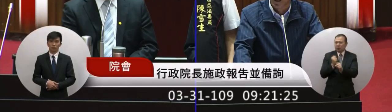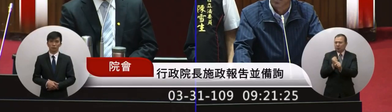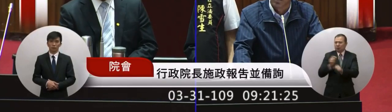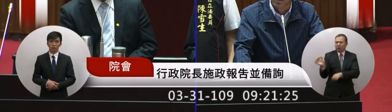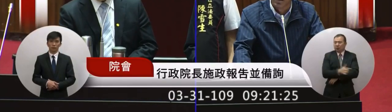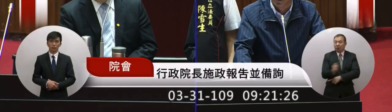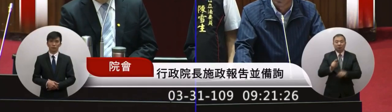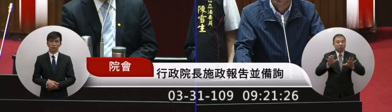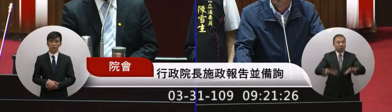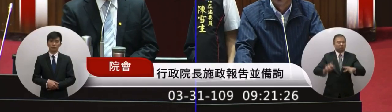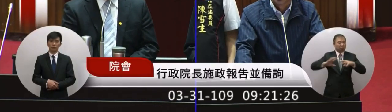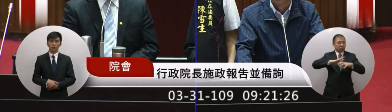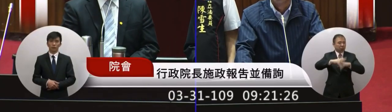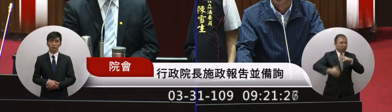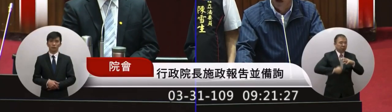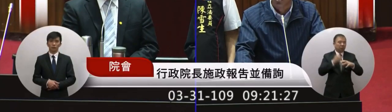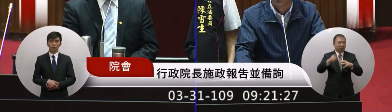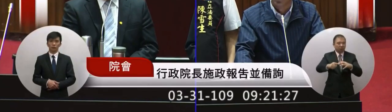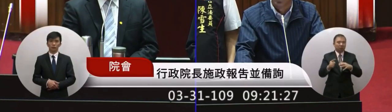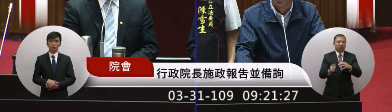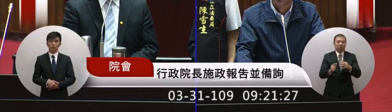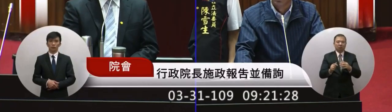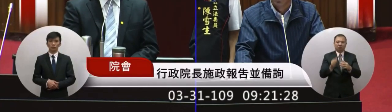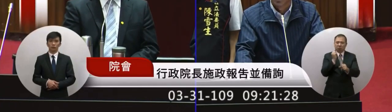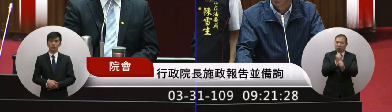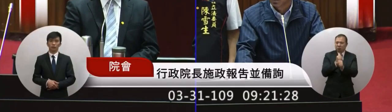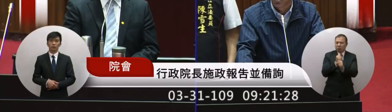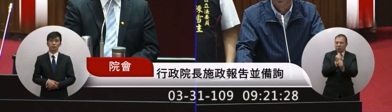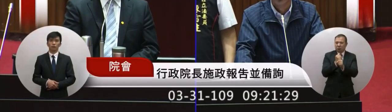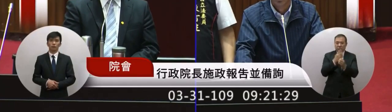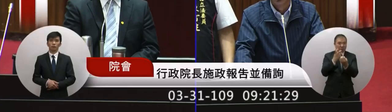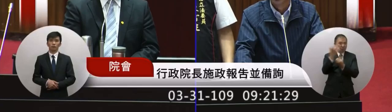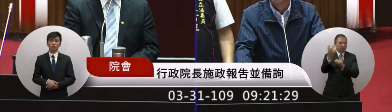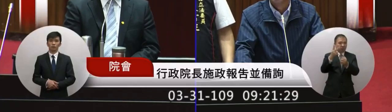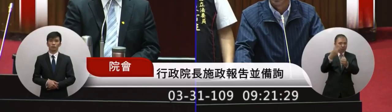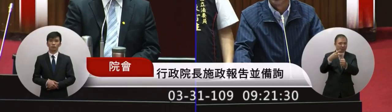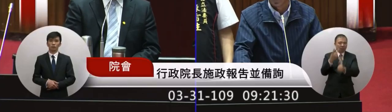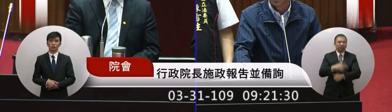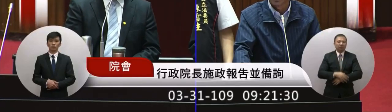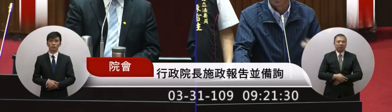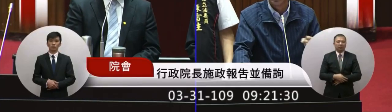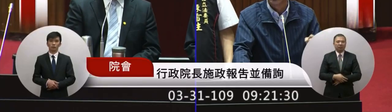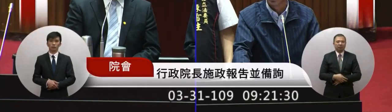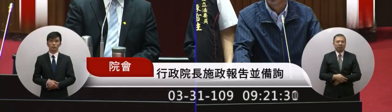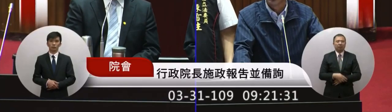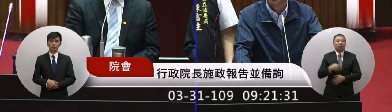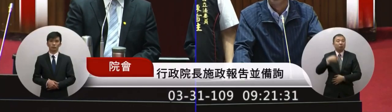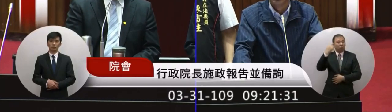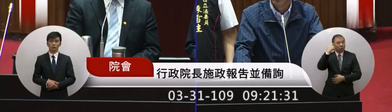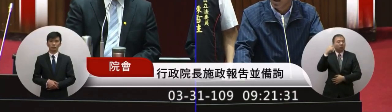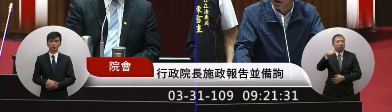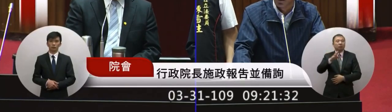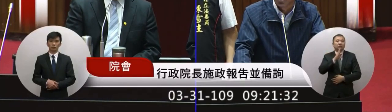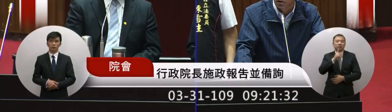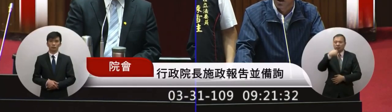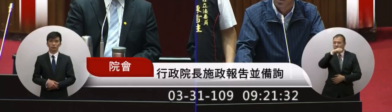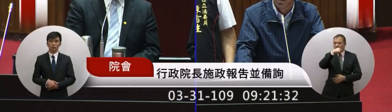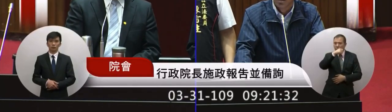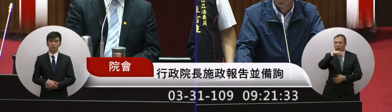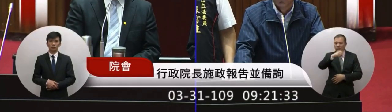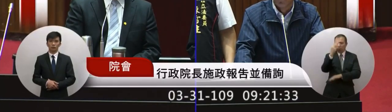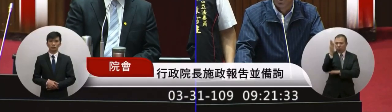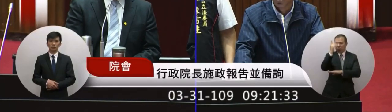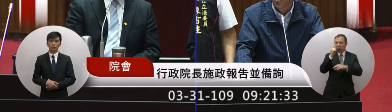球第二大口罩生产国了，哈，这个都是展现整体的内阁的实